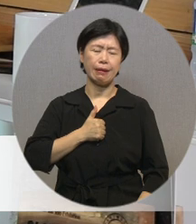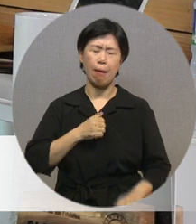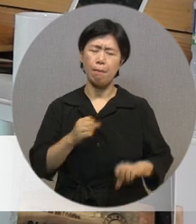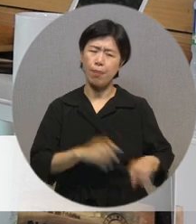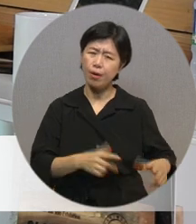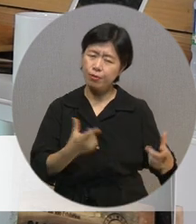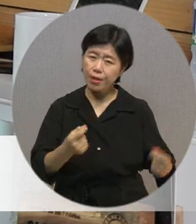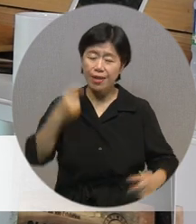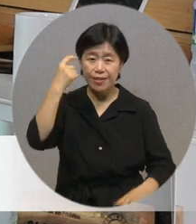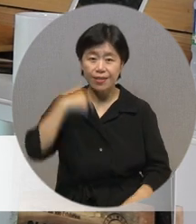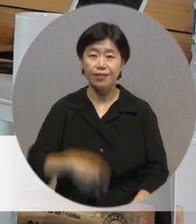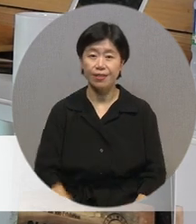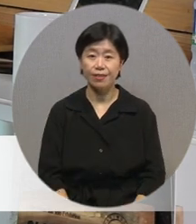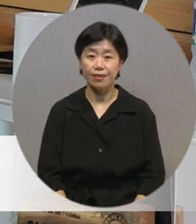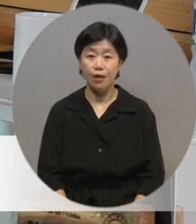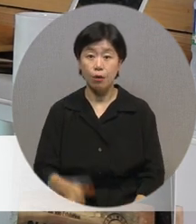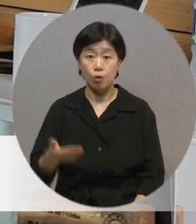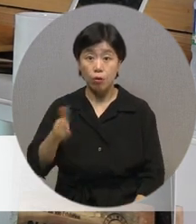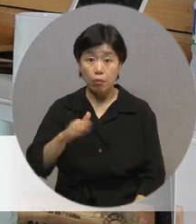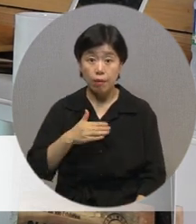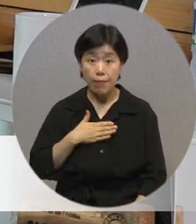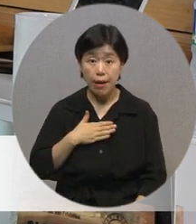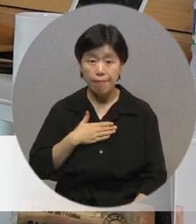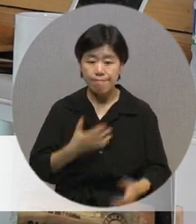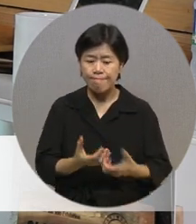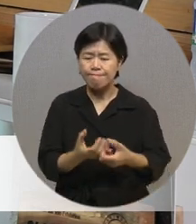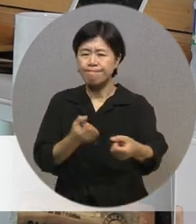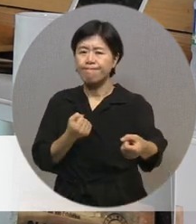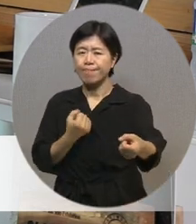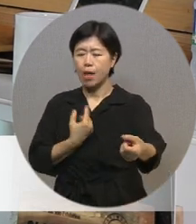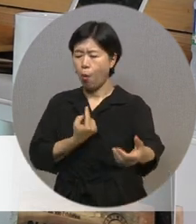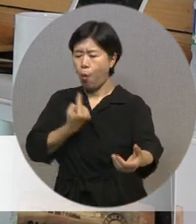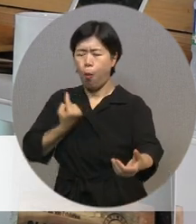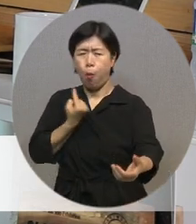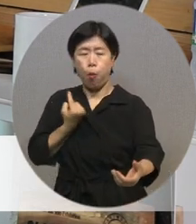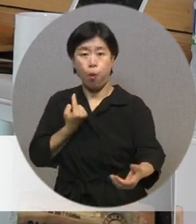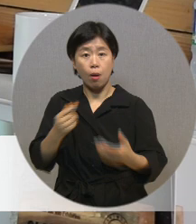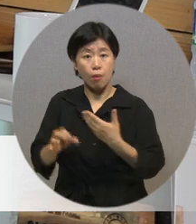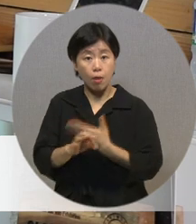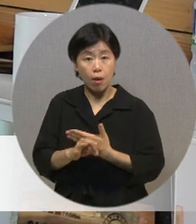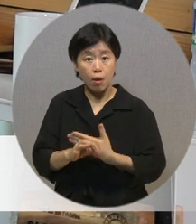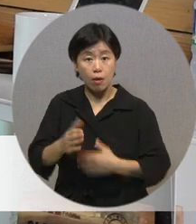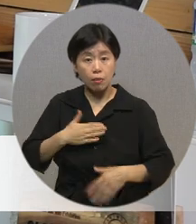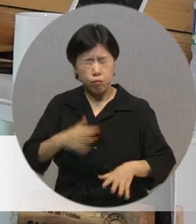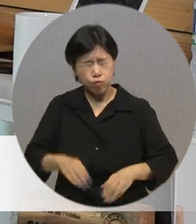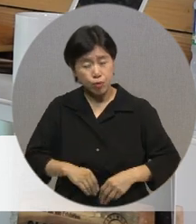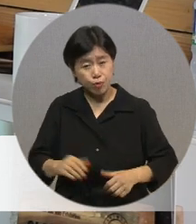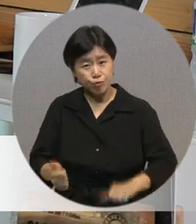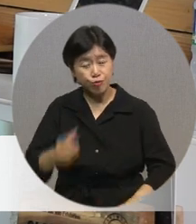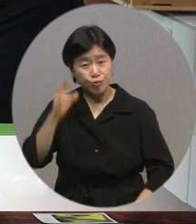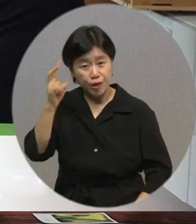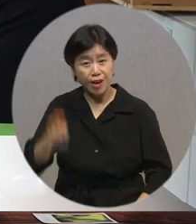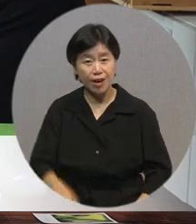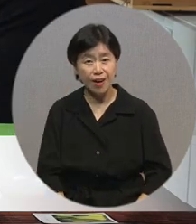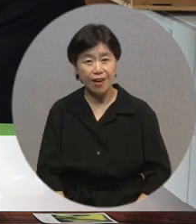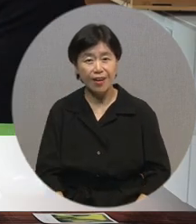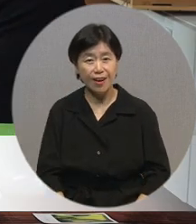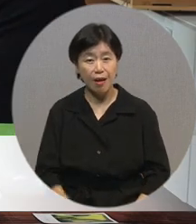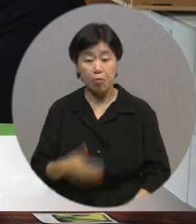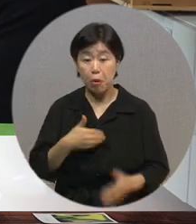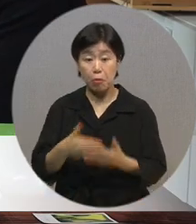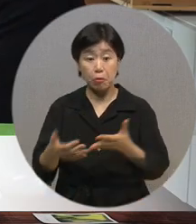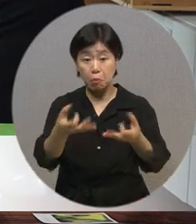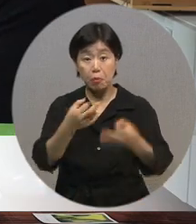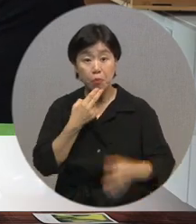수도 있겠죠. 큰 당에서 또 너무 내 것만 고집하다 보면 이게 이제 굶어죽기 딱 알맞습니다.